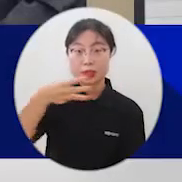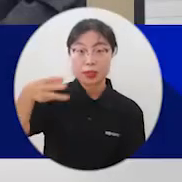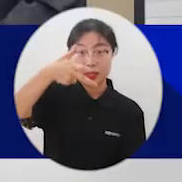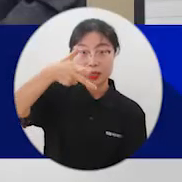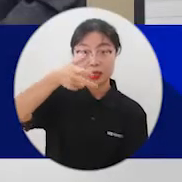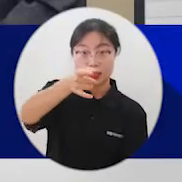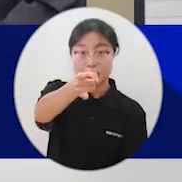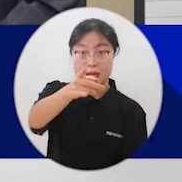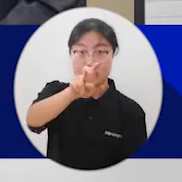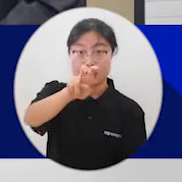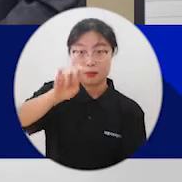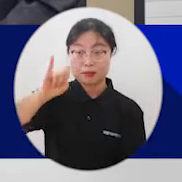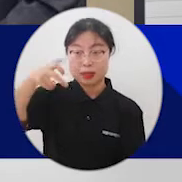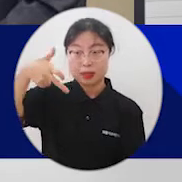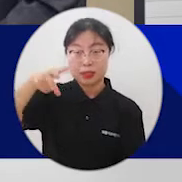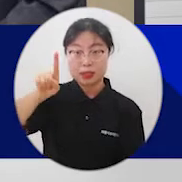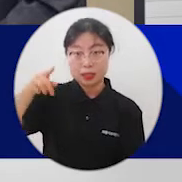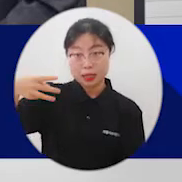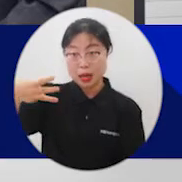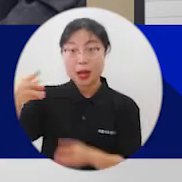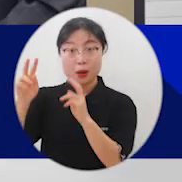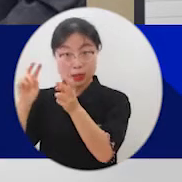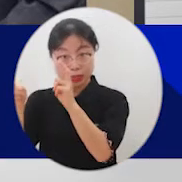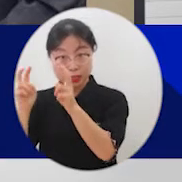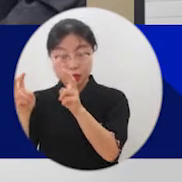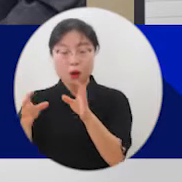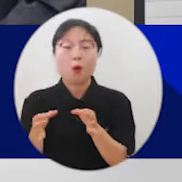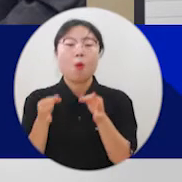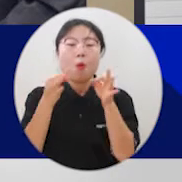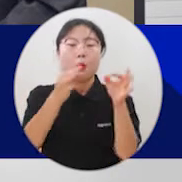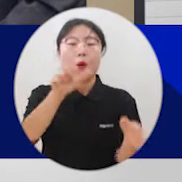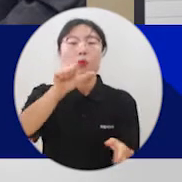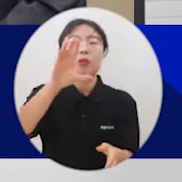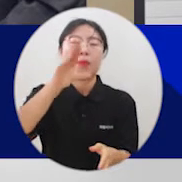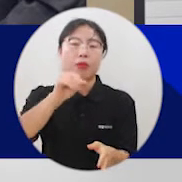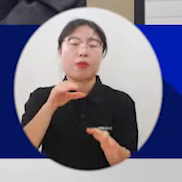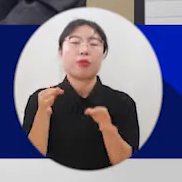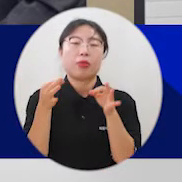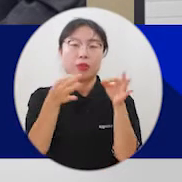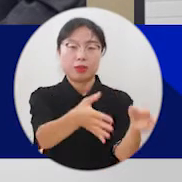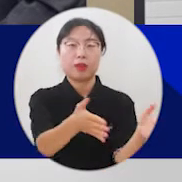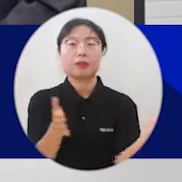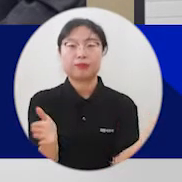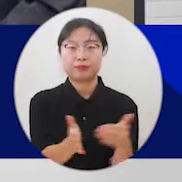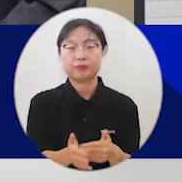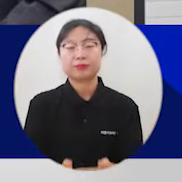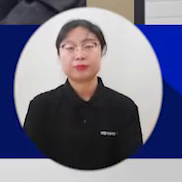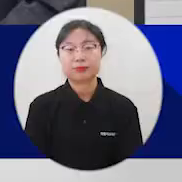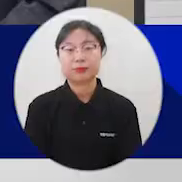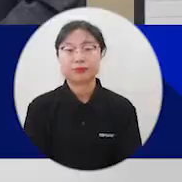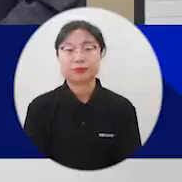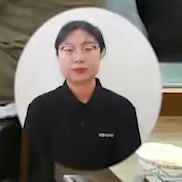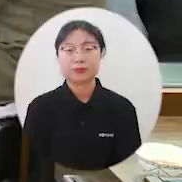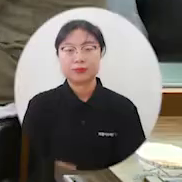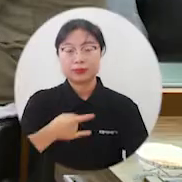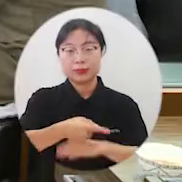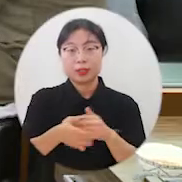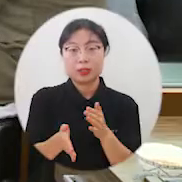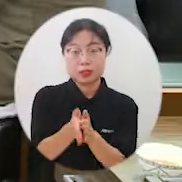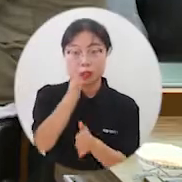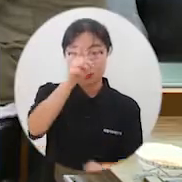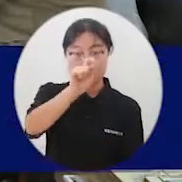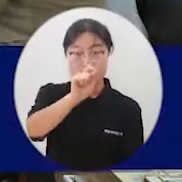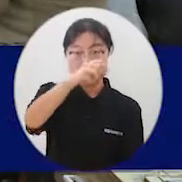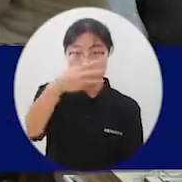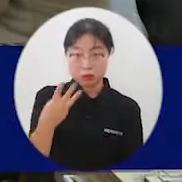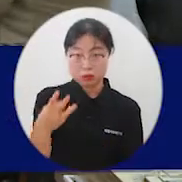롯데케미칼 주식회사에서 의왕시 육아나눔터 리모델링을 위한 기부금 5천만 원을 의왕시에 전달했습니다.